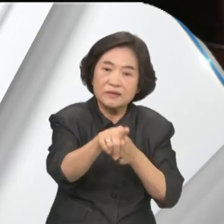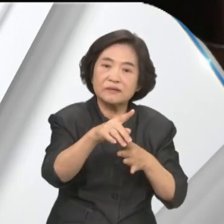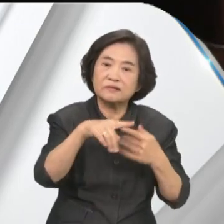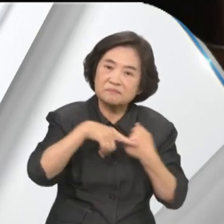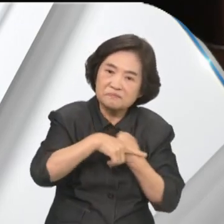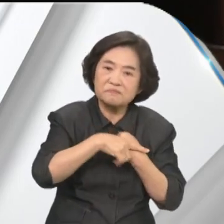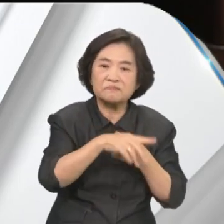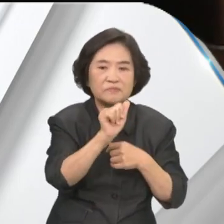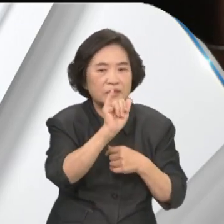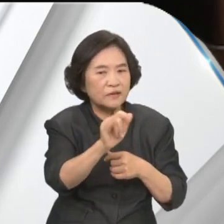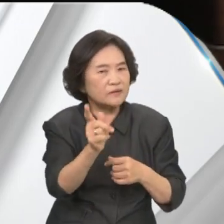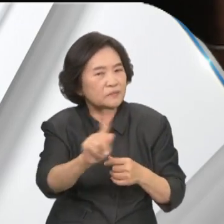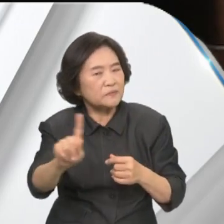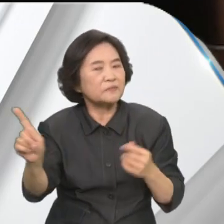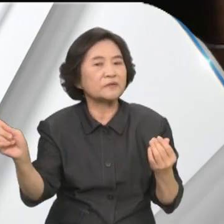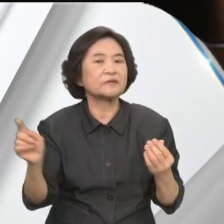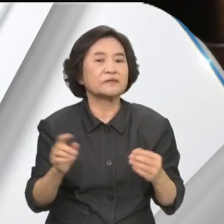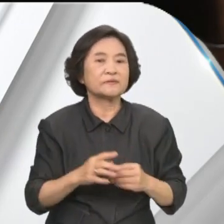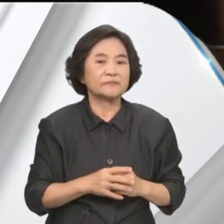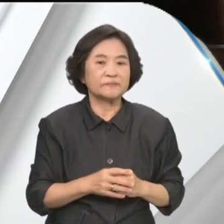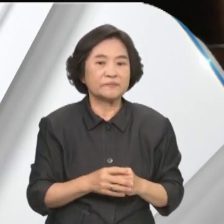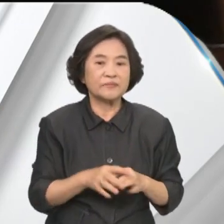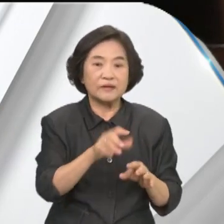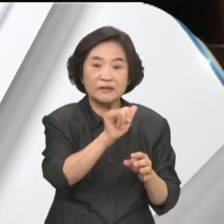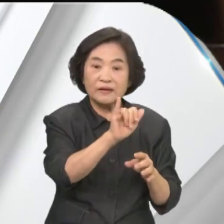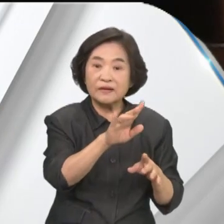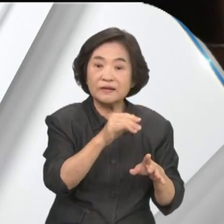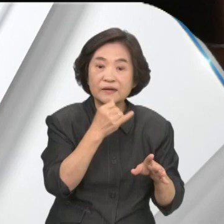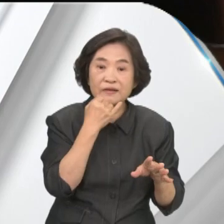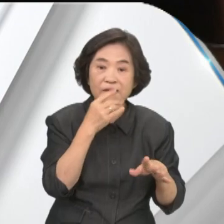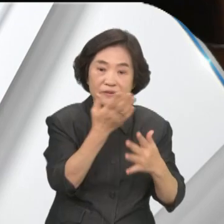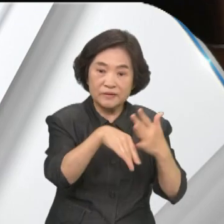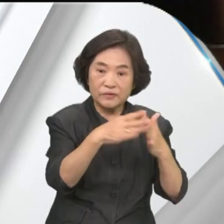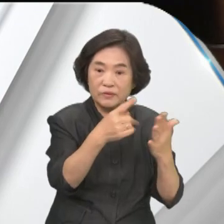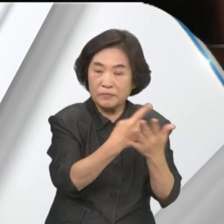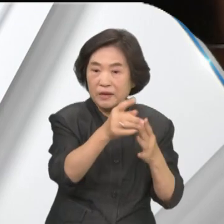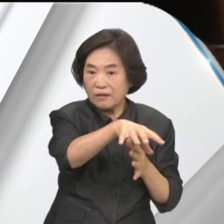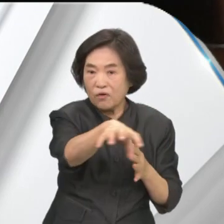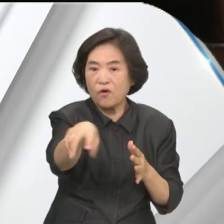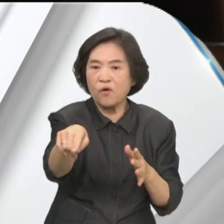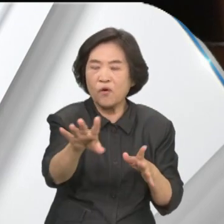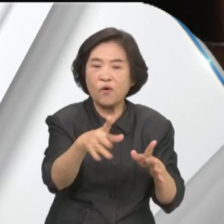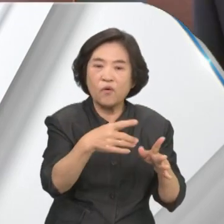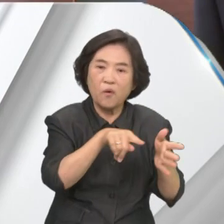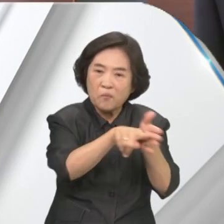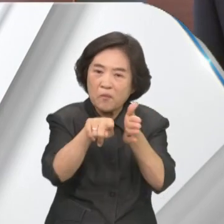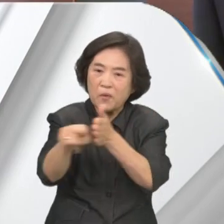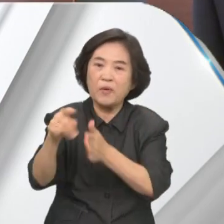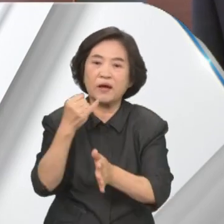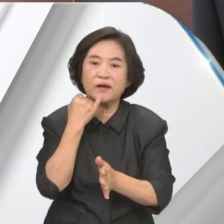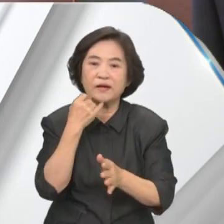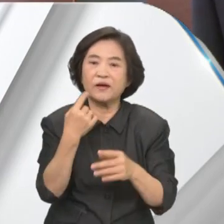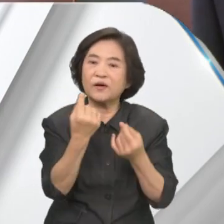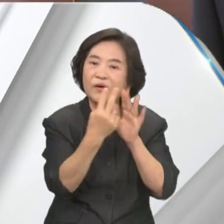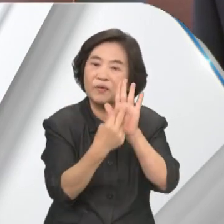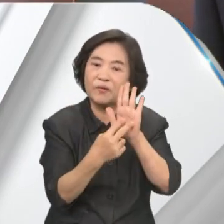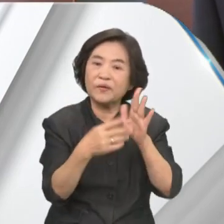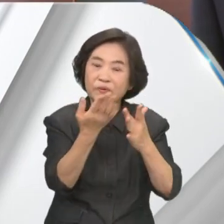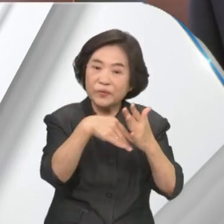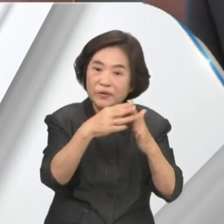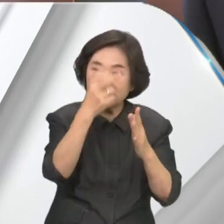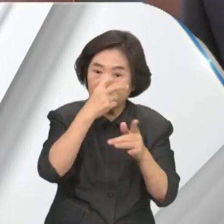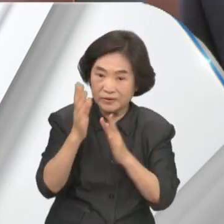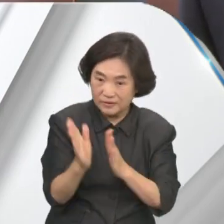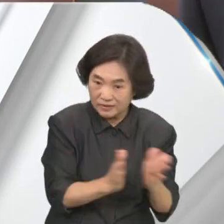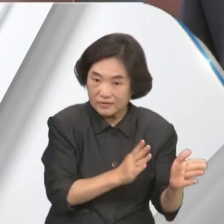做 AI 研究， 把 AI 应用到校园的各个方面，比如说我们这个学